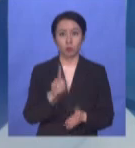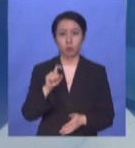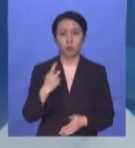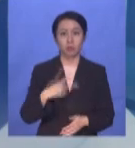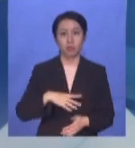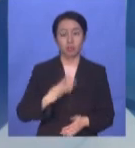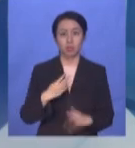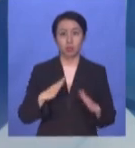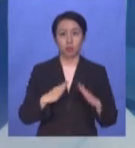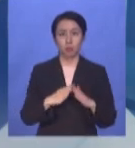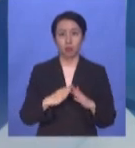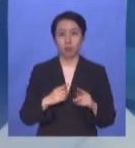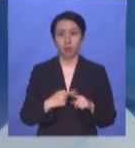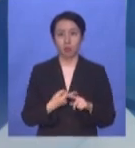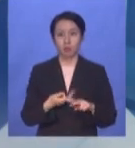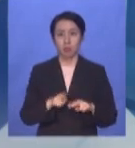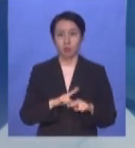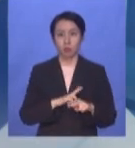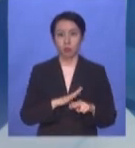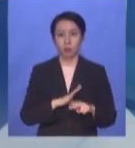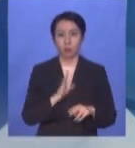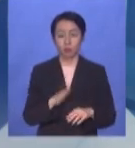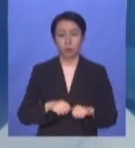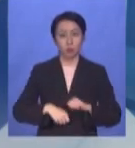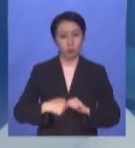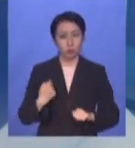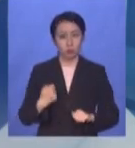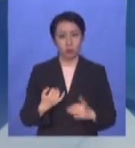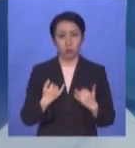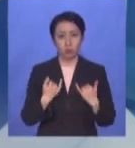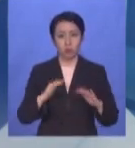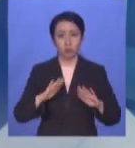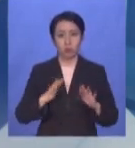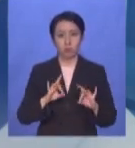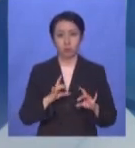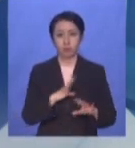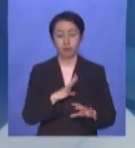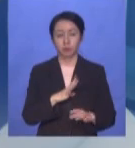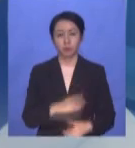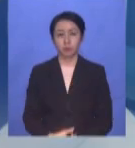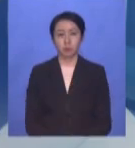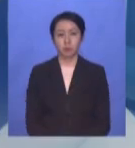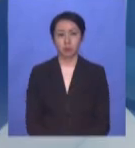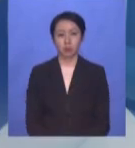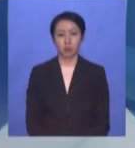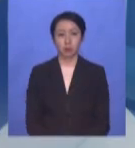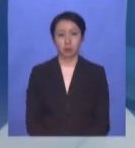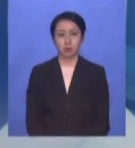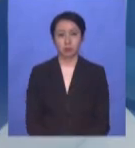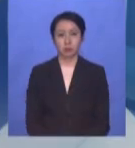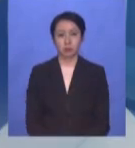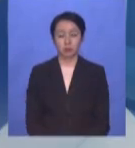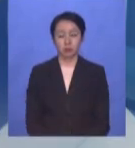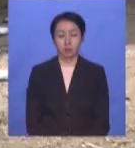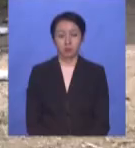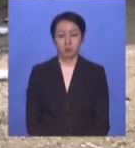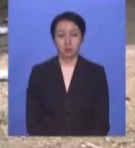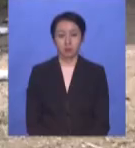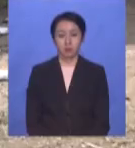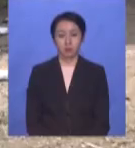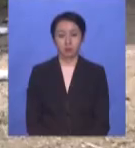закреплено 134 дома, половина из которых пойдет под снос. С нынешней ситуацией ознакомилась Адилия Кушекова.